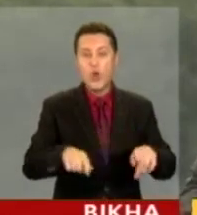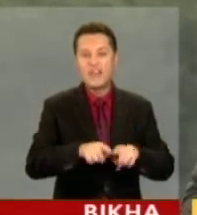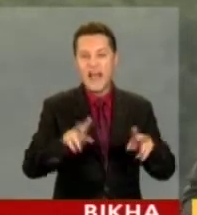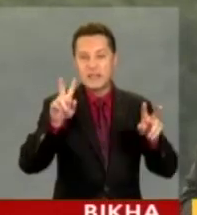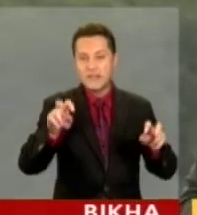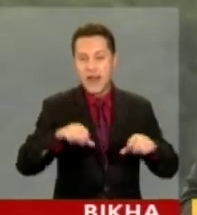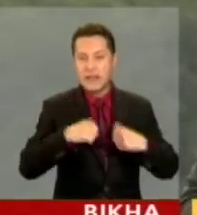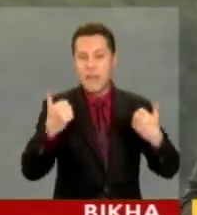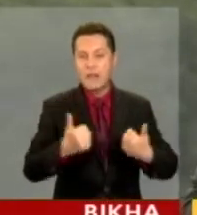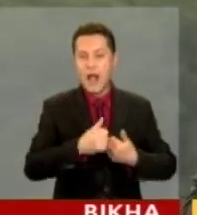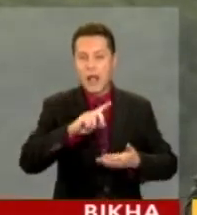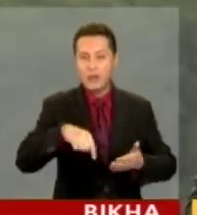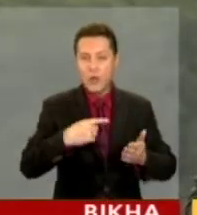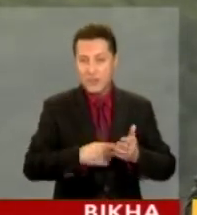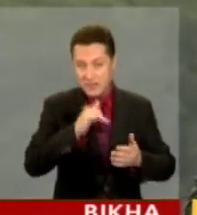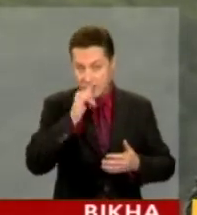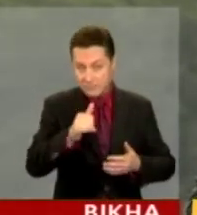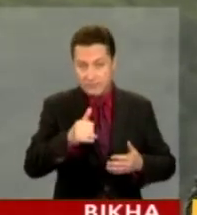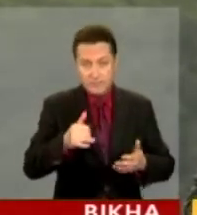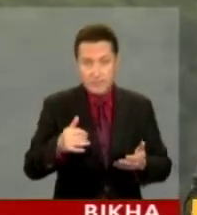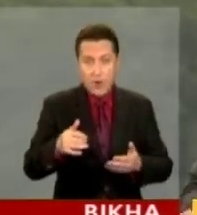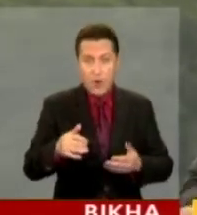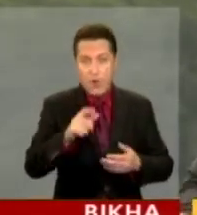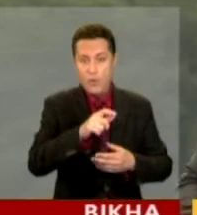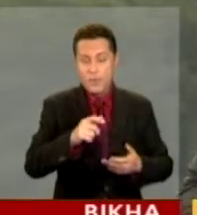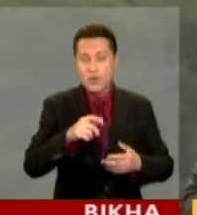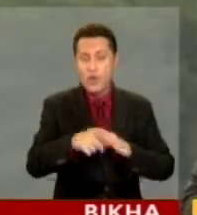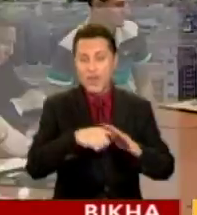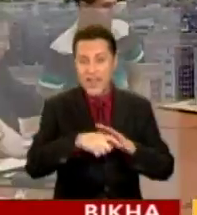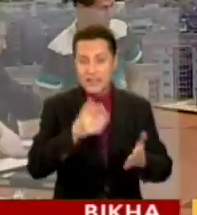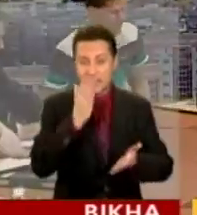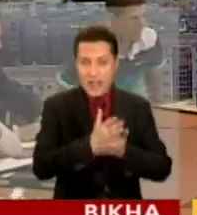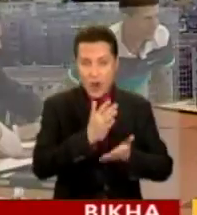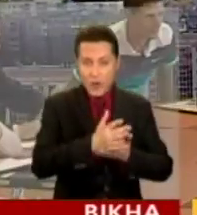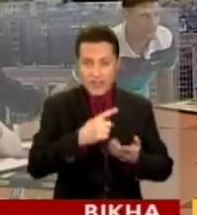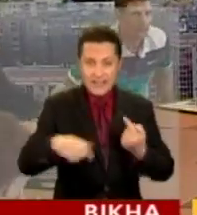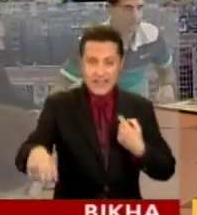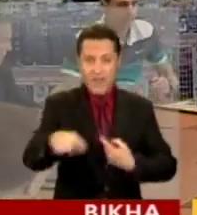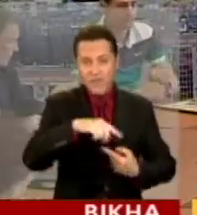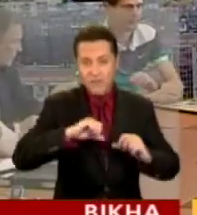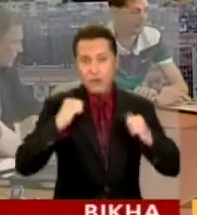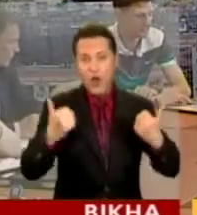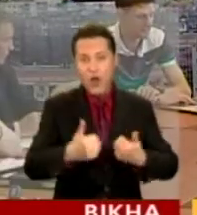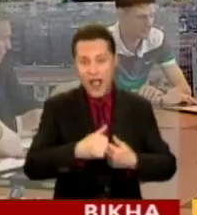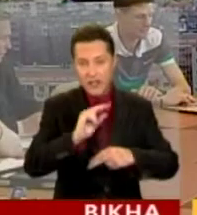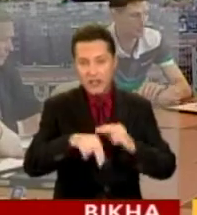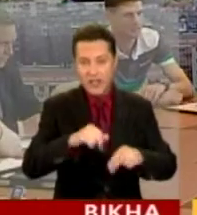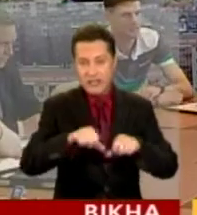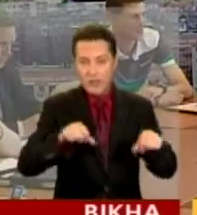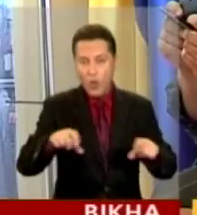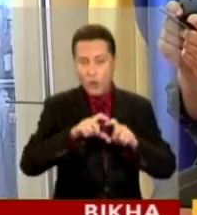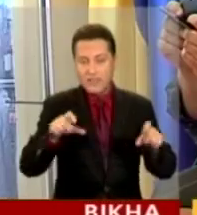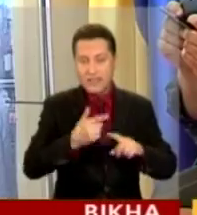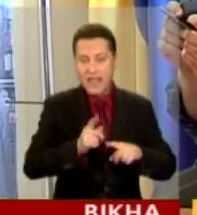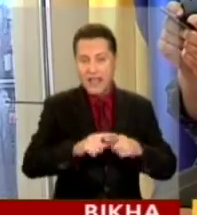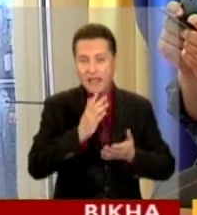блокади міста гуманітарної, тому що Донецьк фактично зараз знаходиться в блокаді, і через блокпости, які зараз